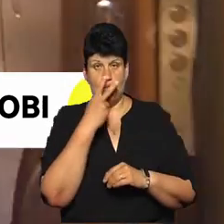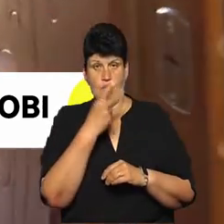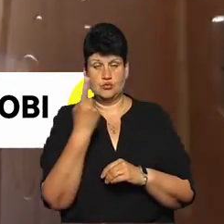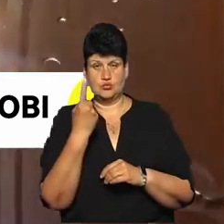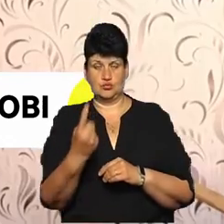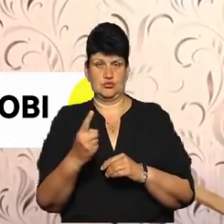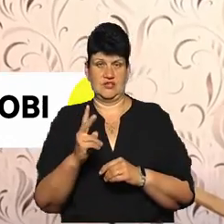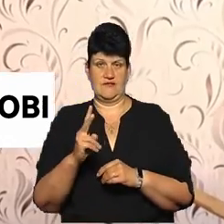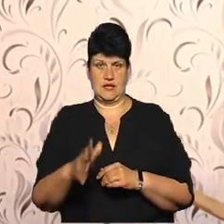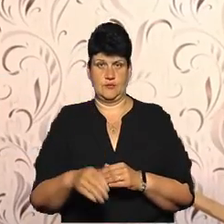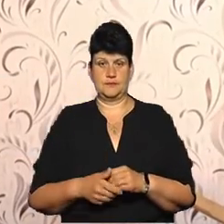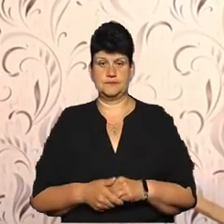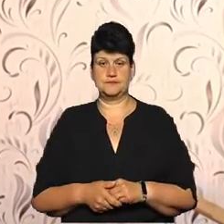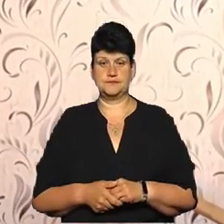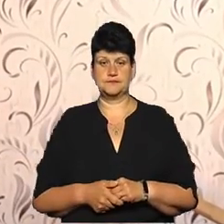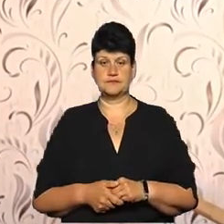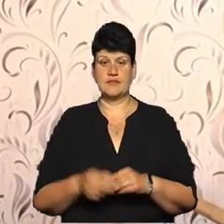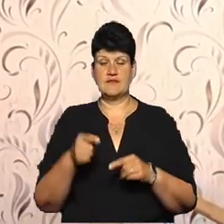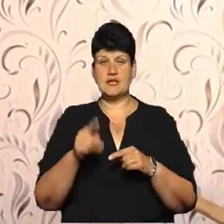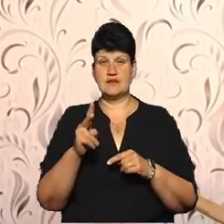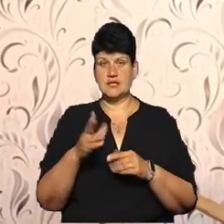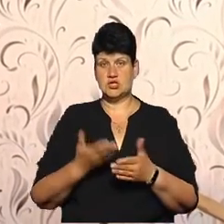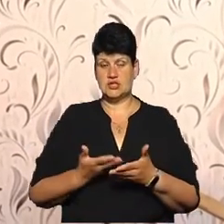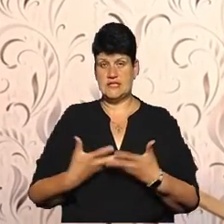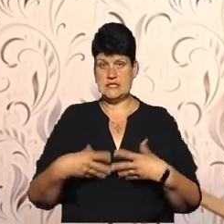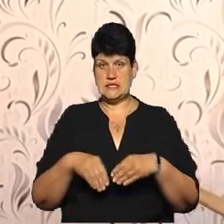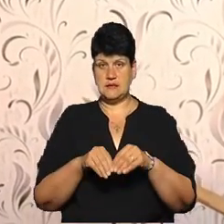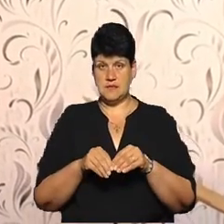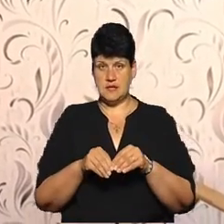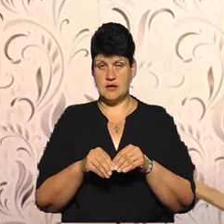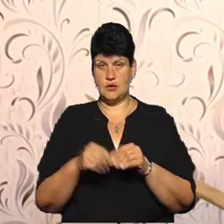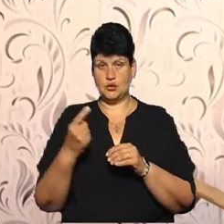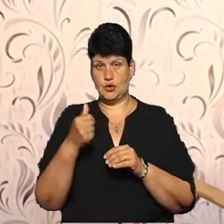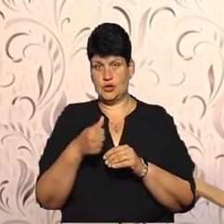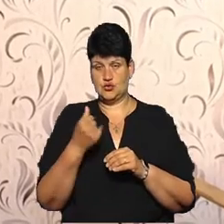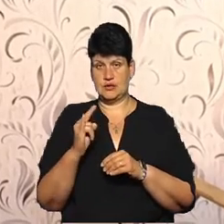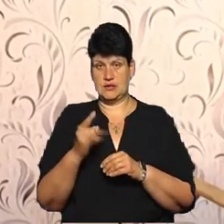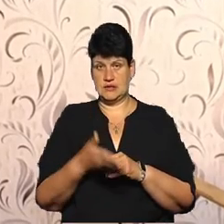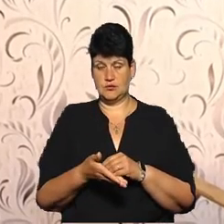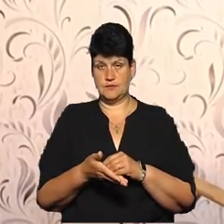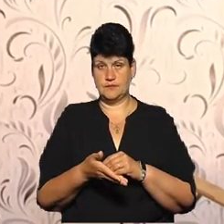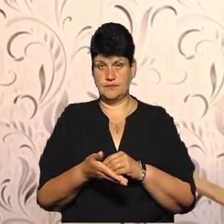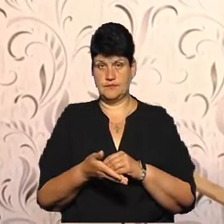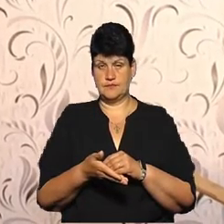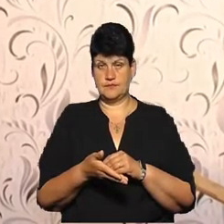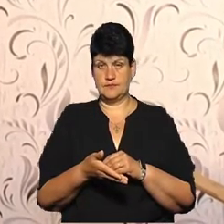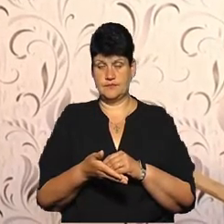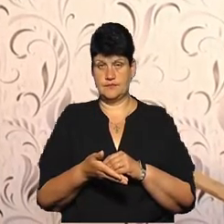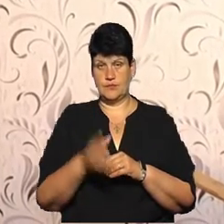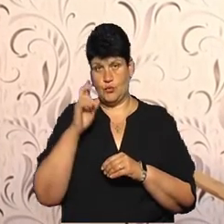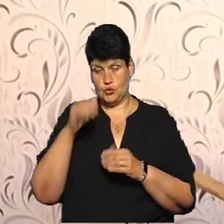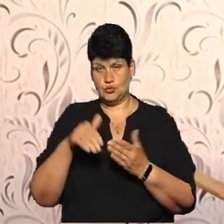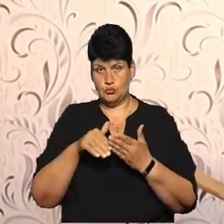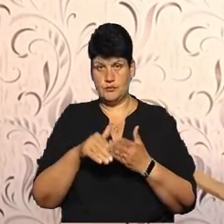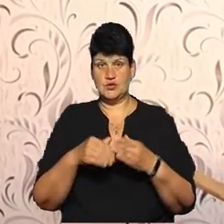пошкоджених квартир. В цій квартирі жила сім'я з маленькою дитиною, однорічна дитина. Ну, Бог допоміг, що